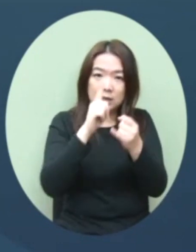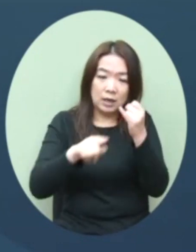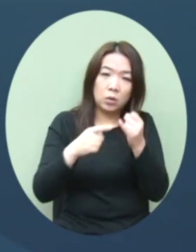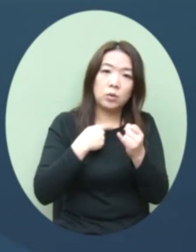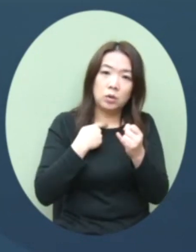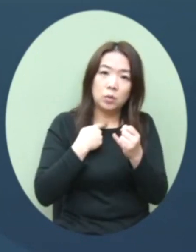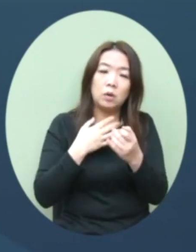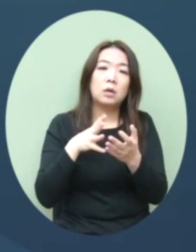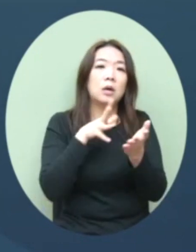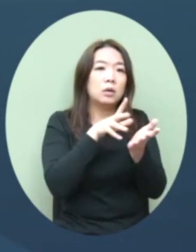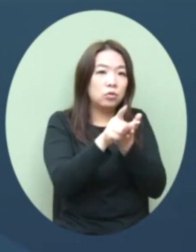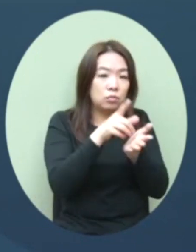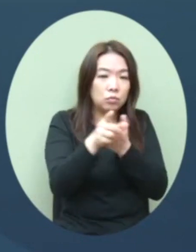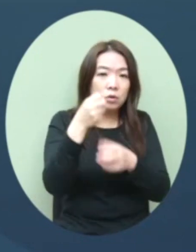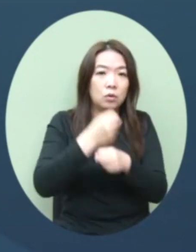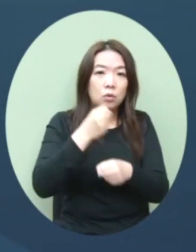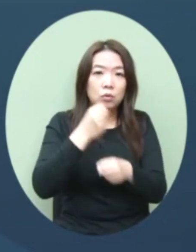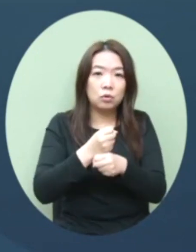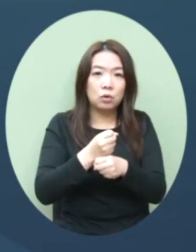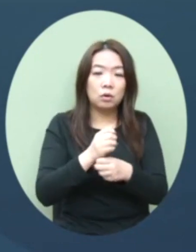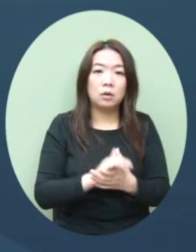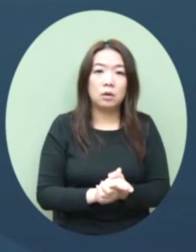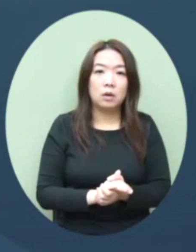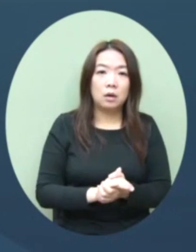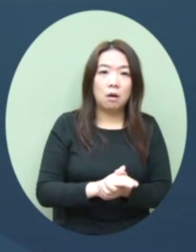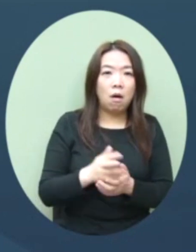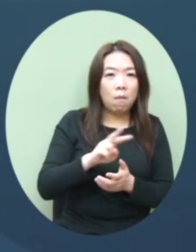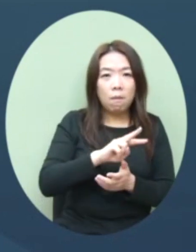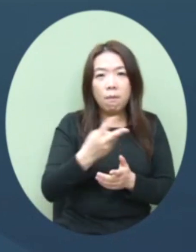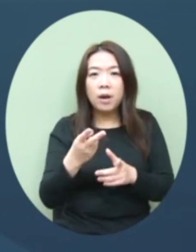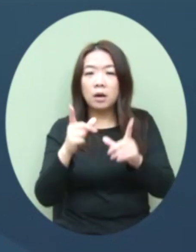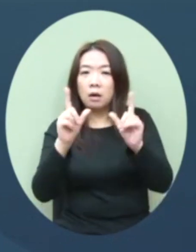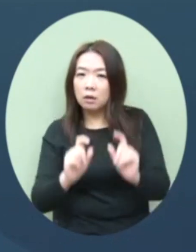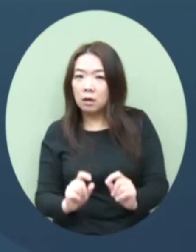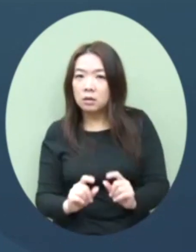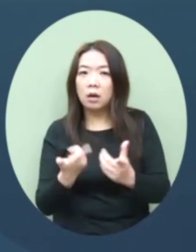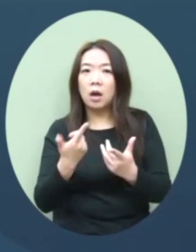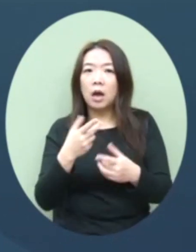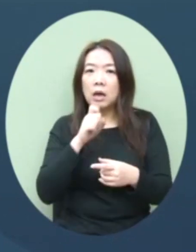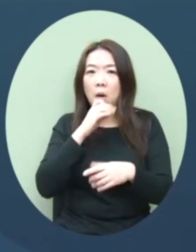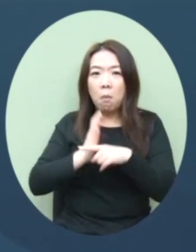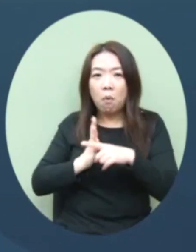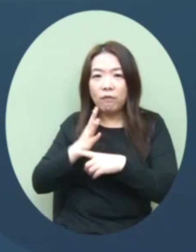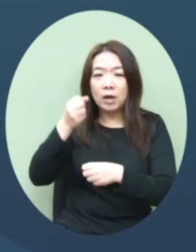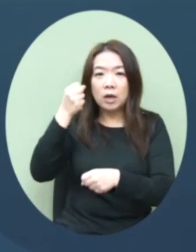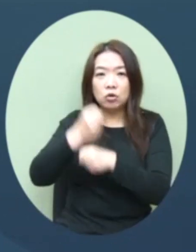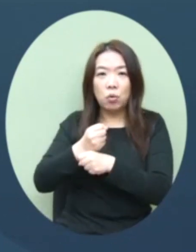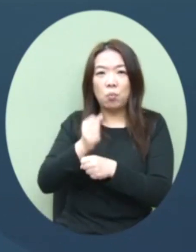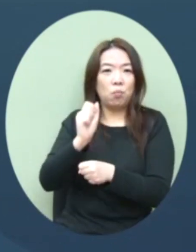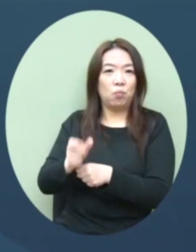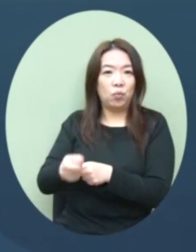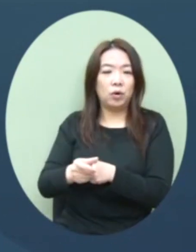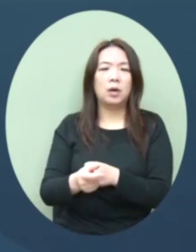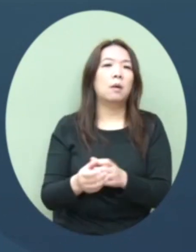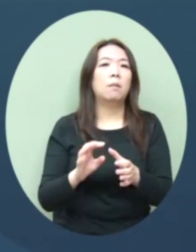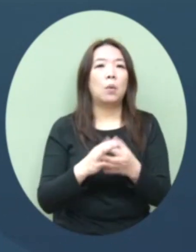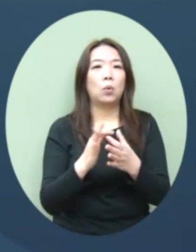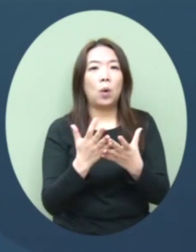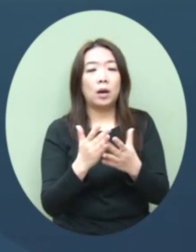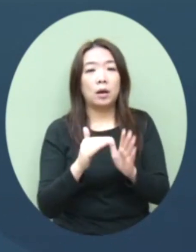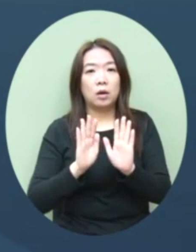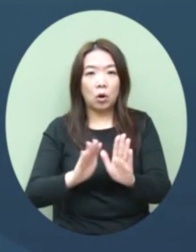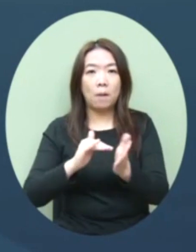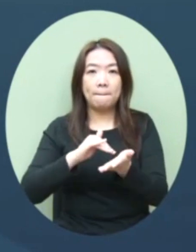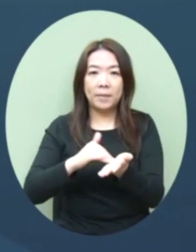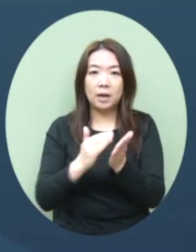需要針對性和聚焦的工作演繹為我們有些事情一定不做在一個抗疫的過程中